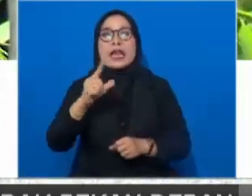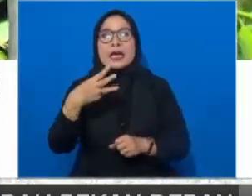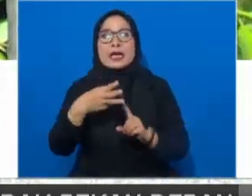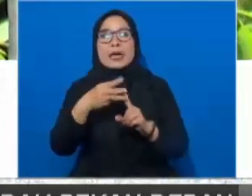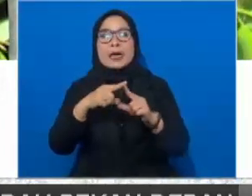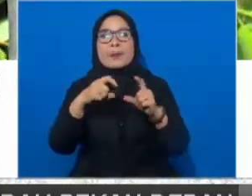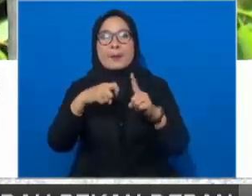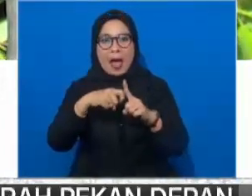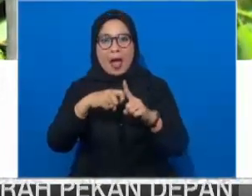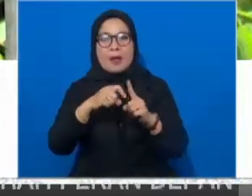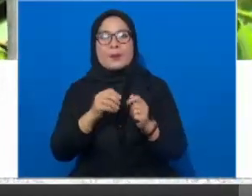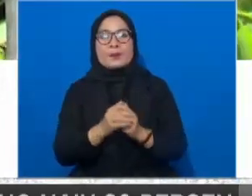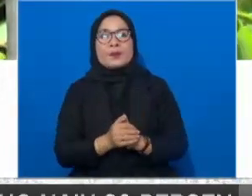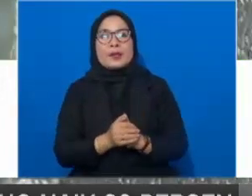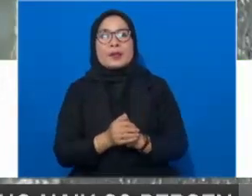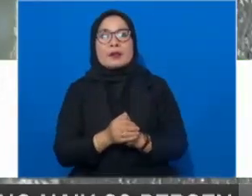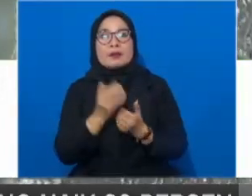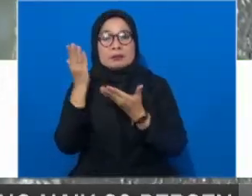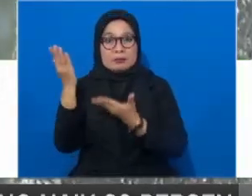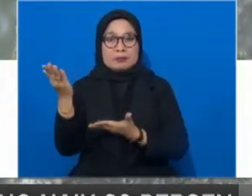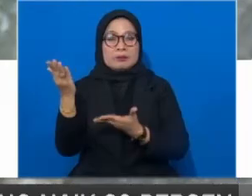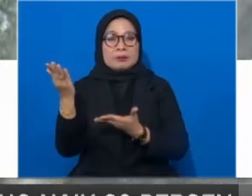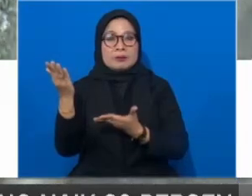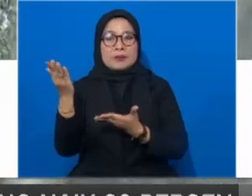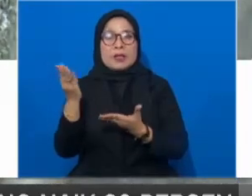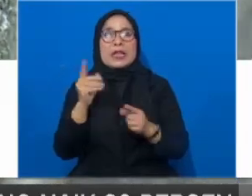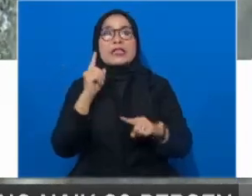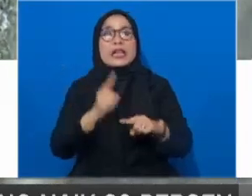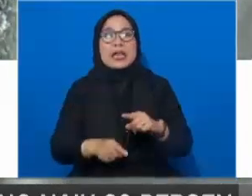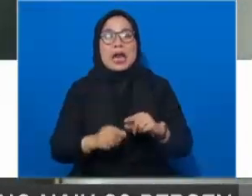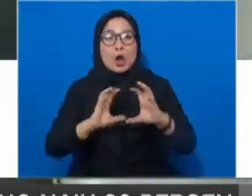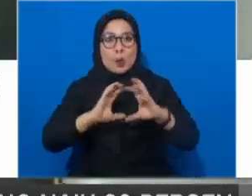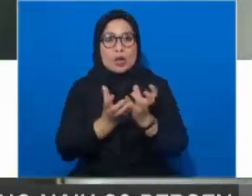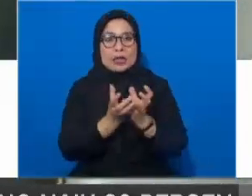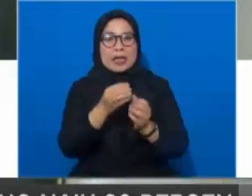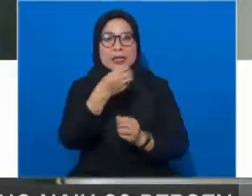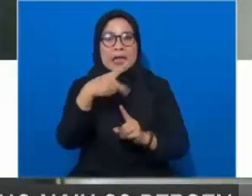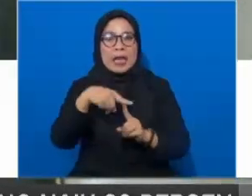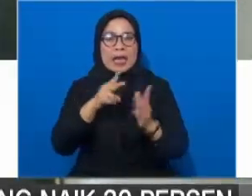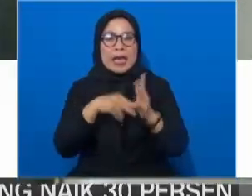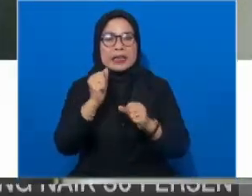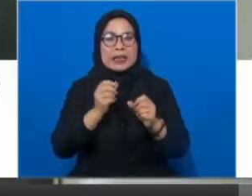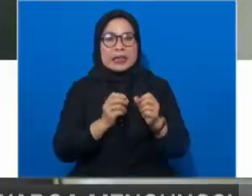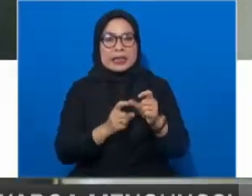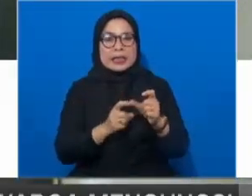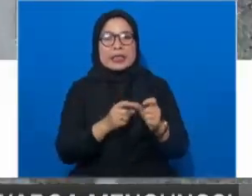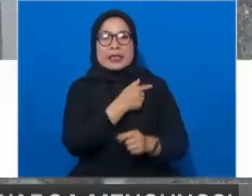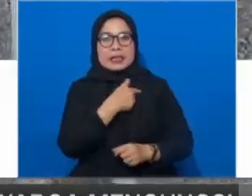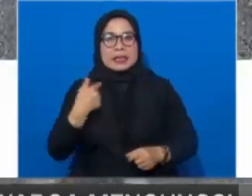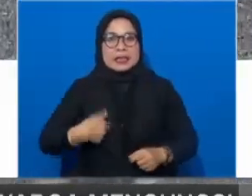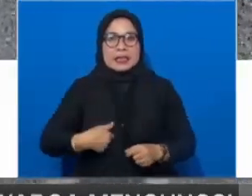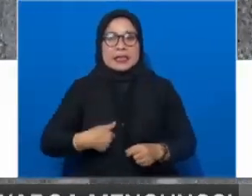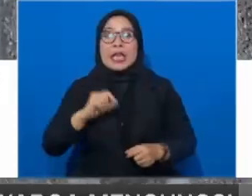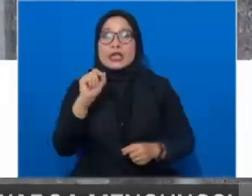Kecamatan Neglasari. Mereka dikenal sebagai komunitas etnis Tionghoa dengan taraf kehidupan sederhana